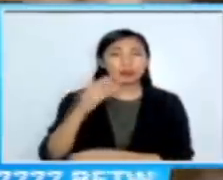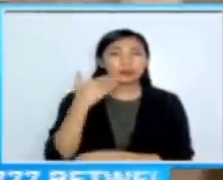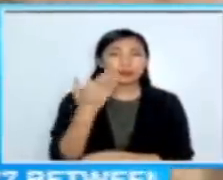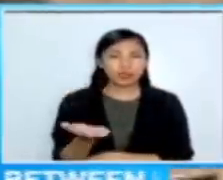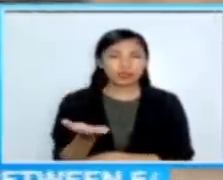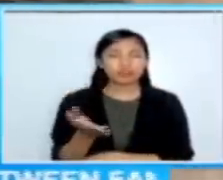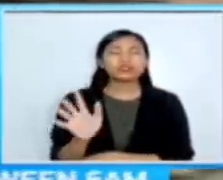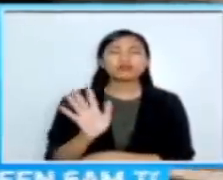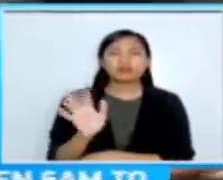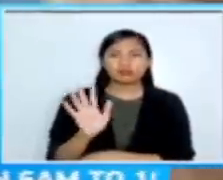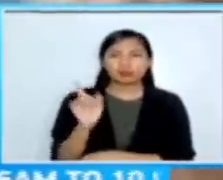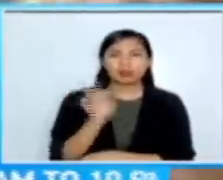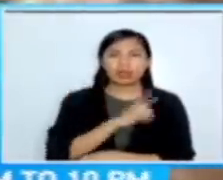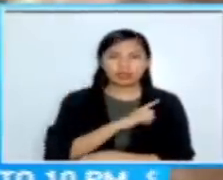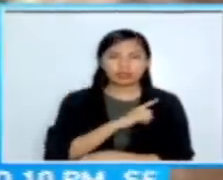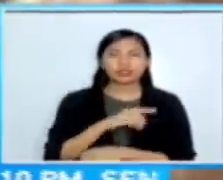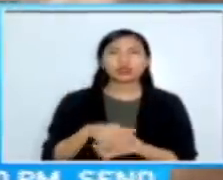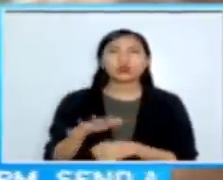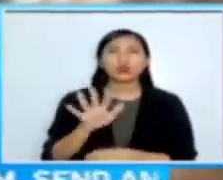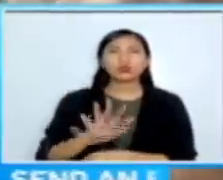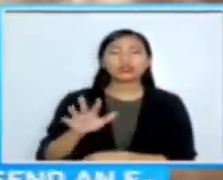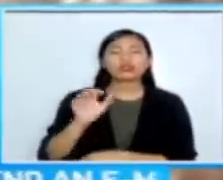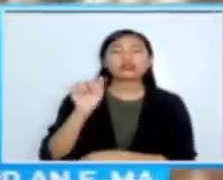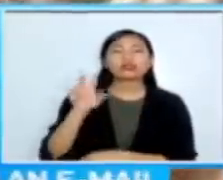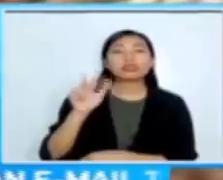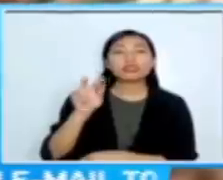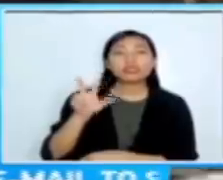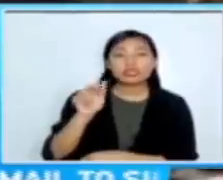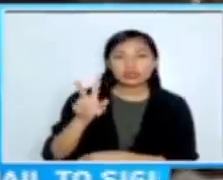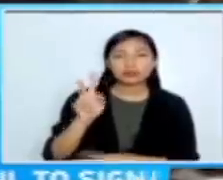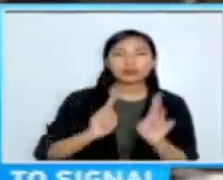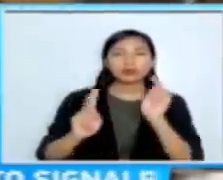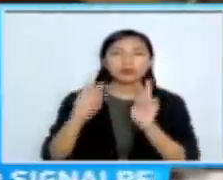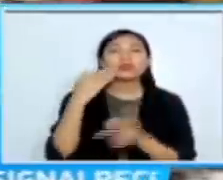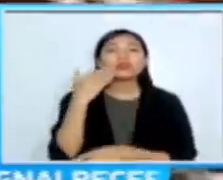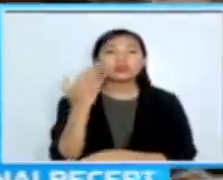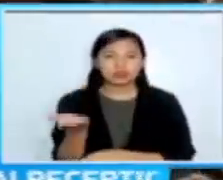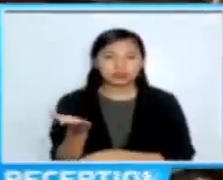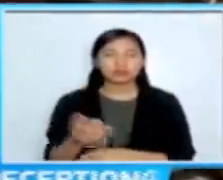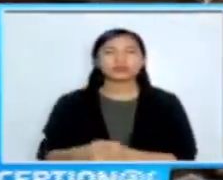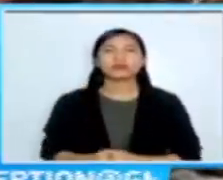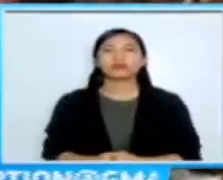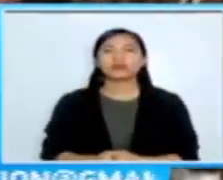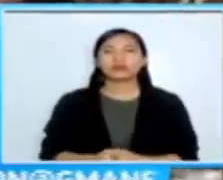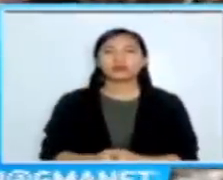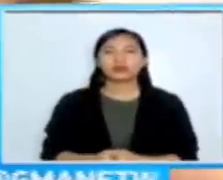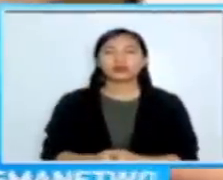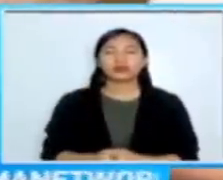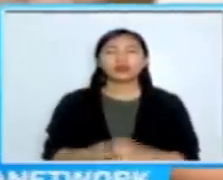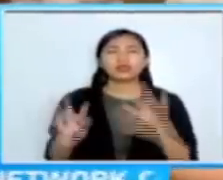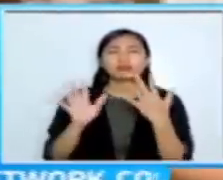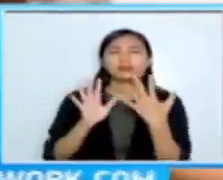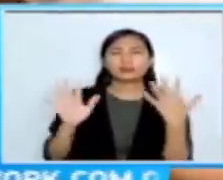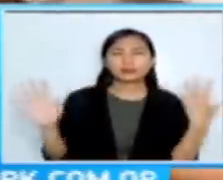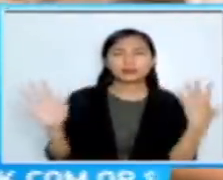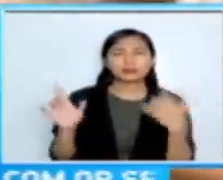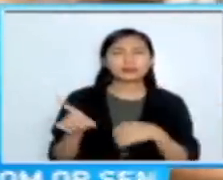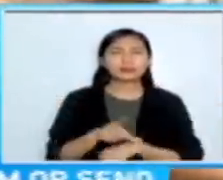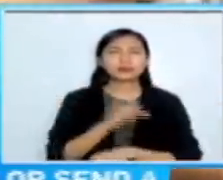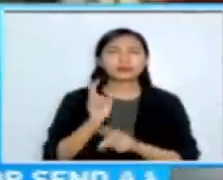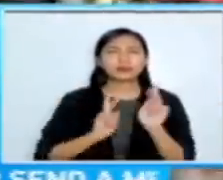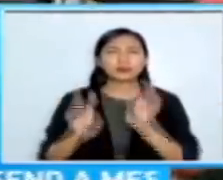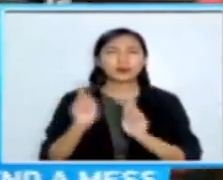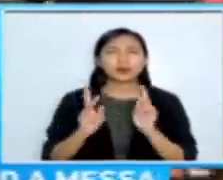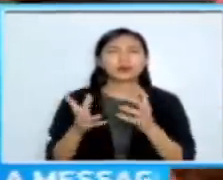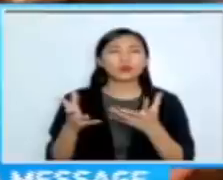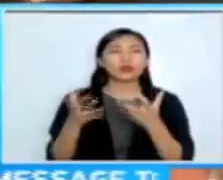ngayon ay nasa 13 lamang ang kumpirmadong nasawi sa bayan. Napakahaba rin ang pila ng mga tao na naghahangad makabili ng